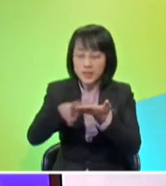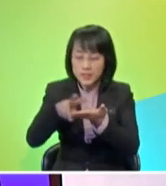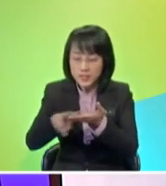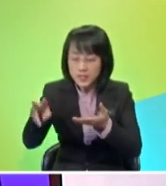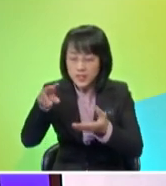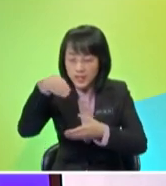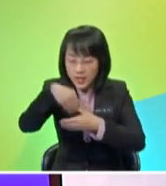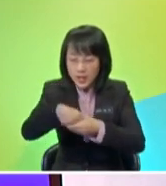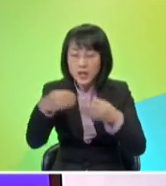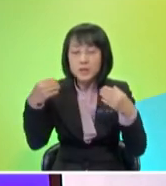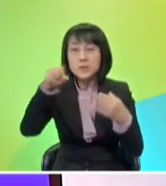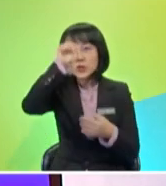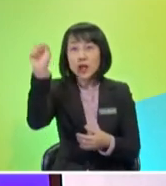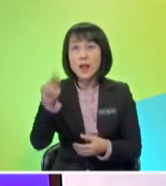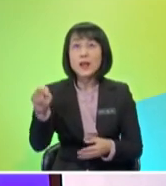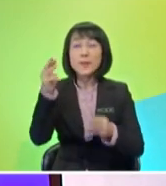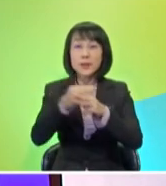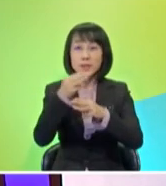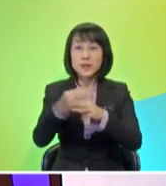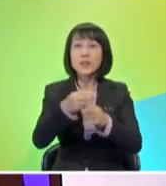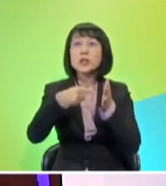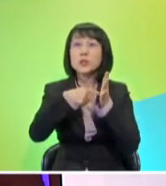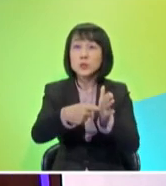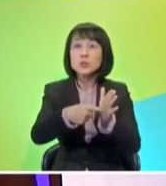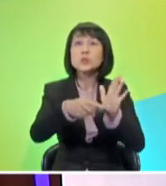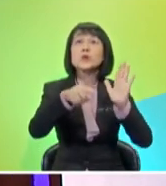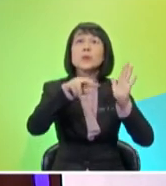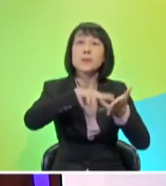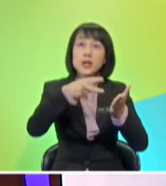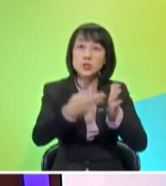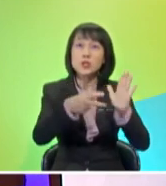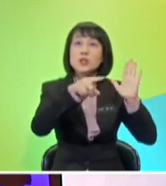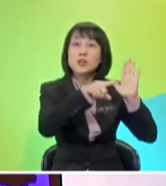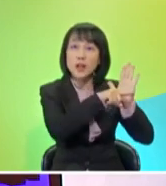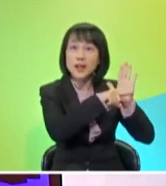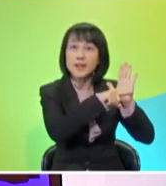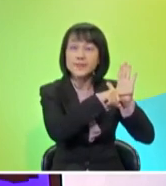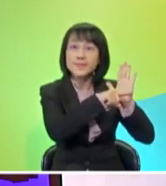soalan matematik, dia menunjukkan operasi tolak. Okey.